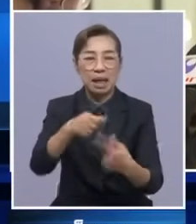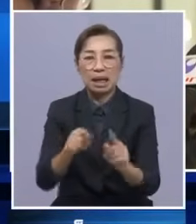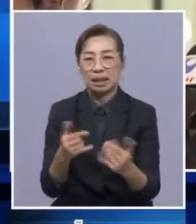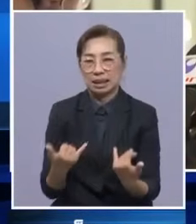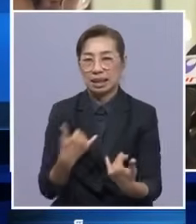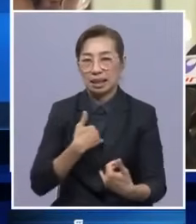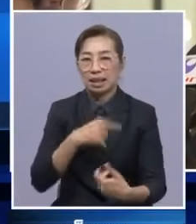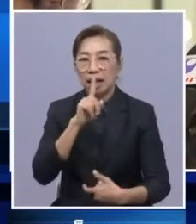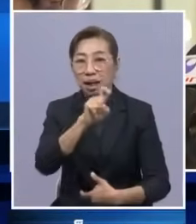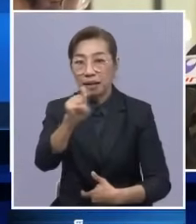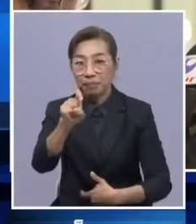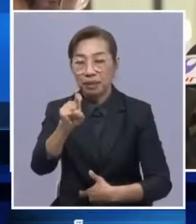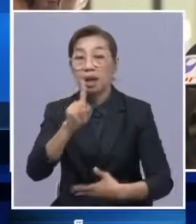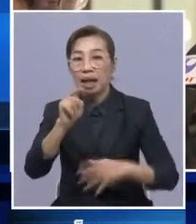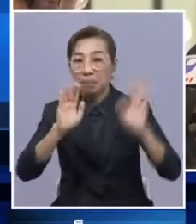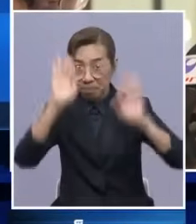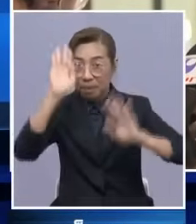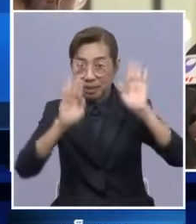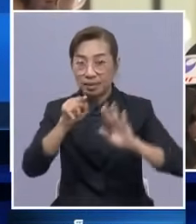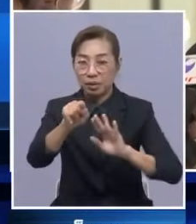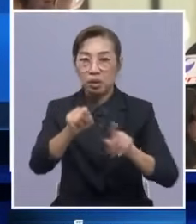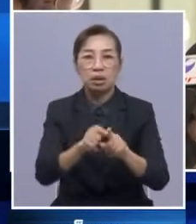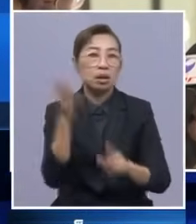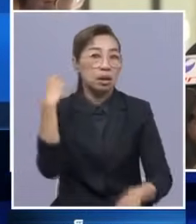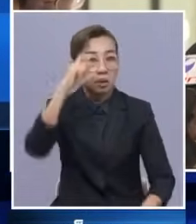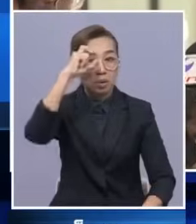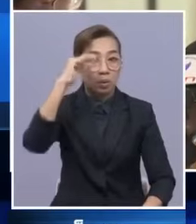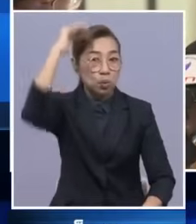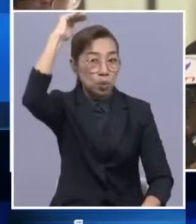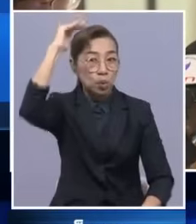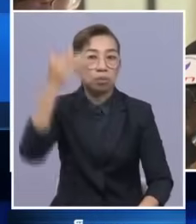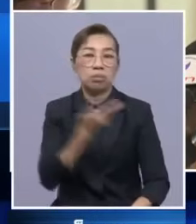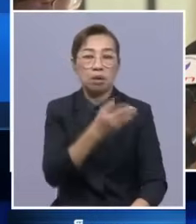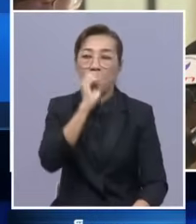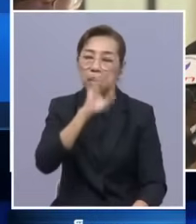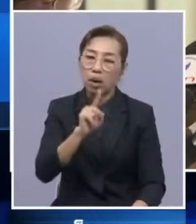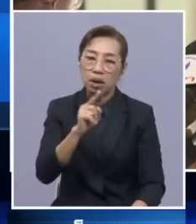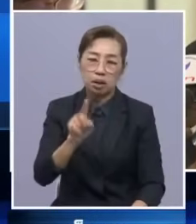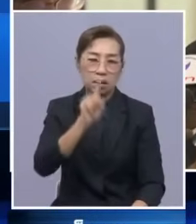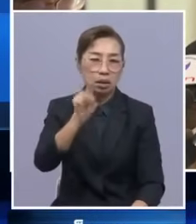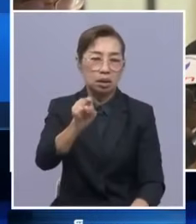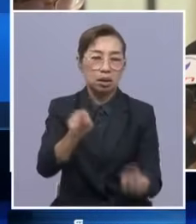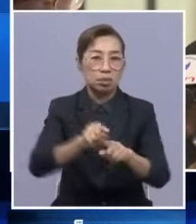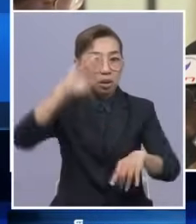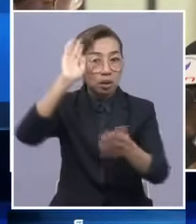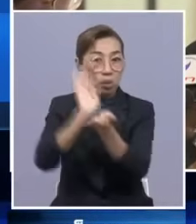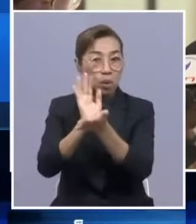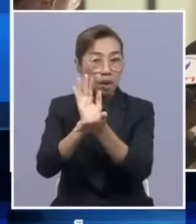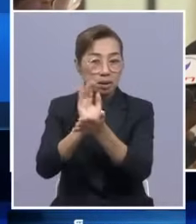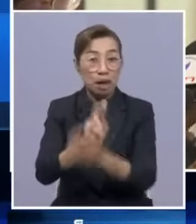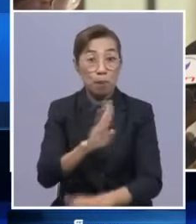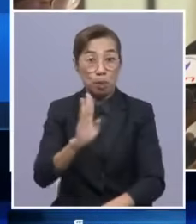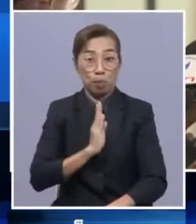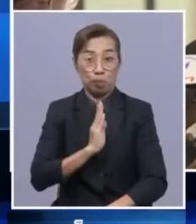ผู้ชมได้มาตอบคำถามในเรื่องนี้เพราะจากประเด็นที่คุณรังสิมันต์ โรมพูดเนี่ยคือเขาตั้งข้อสังเกตเรื่องของการโยกย้ายตามระบบคุณธร